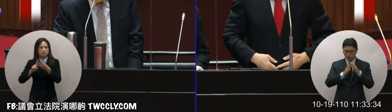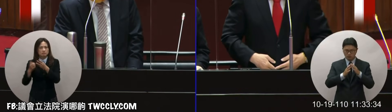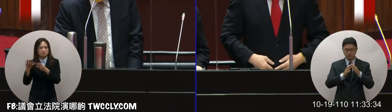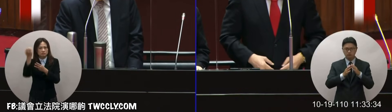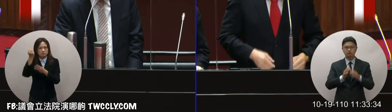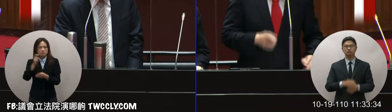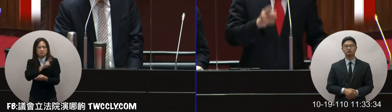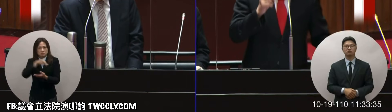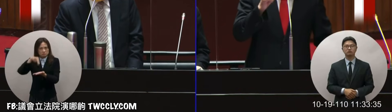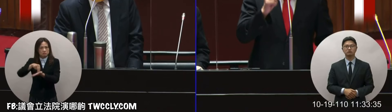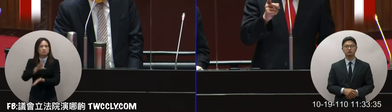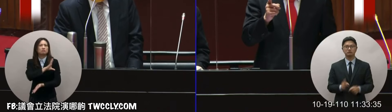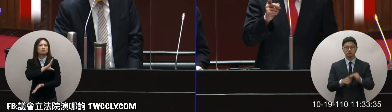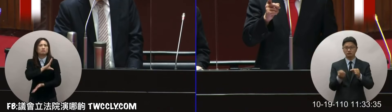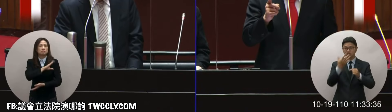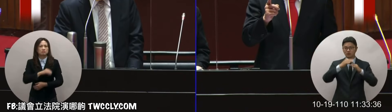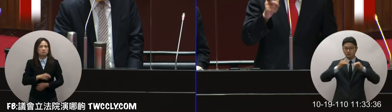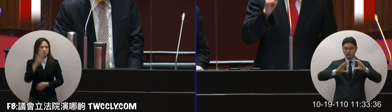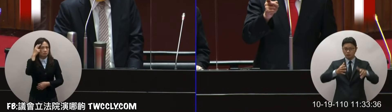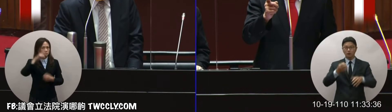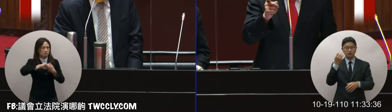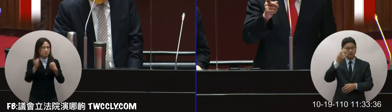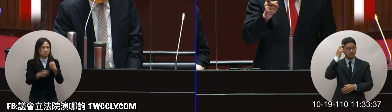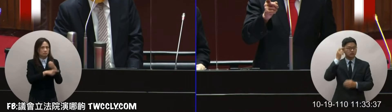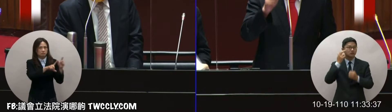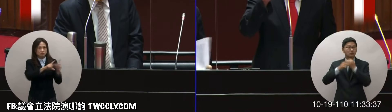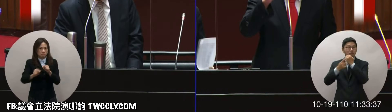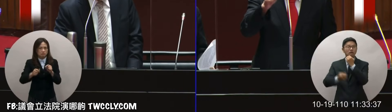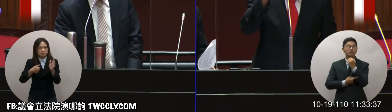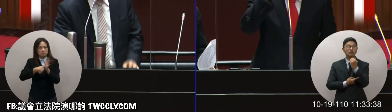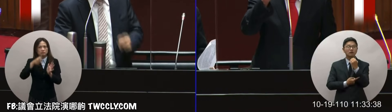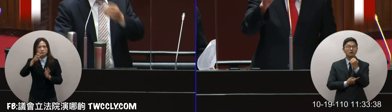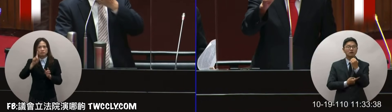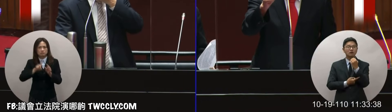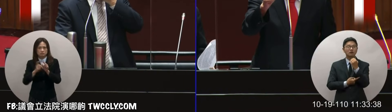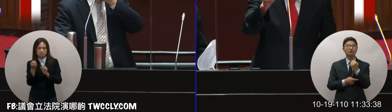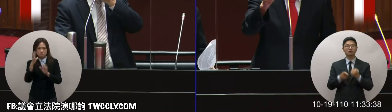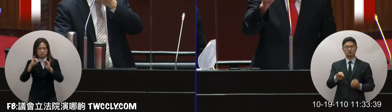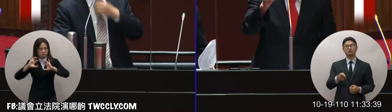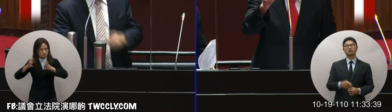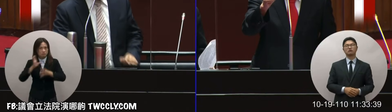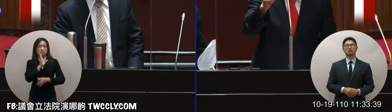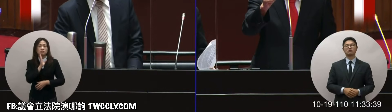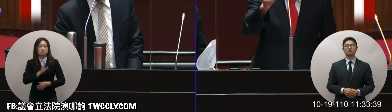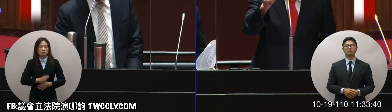的国家，依据宪法，名字叫中华民国， 中华民国的新宪法。